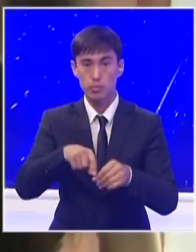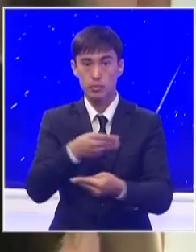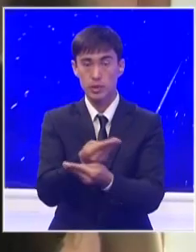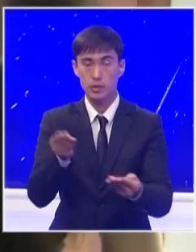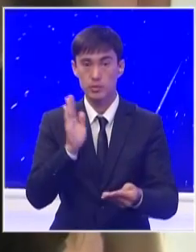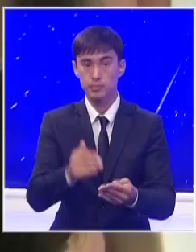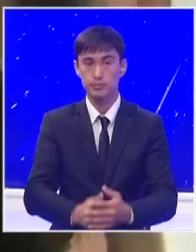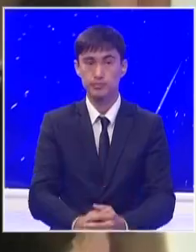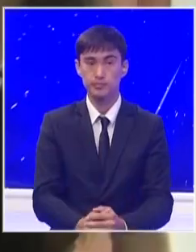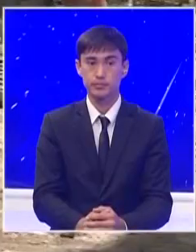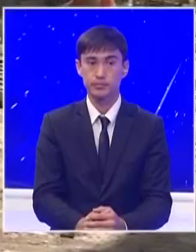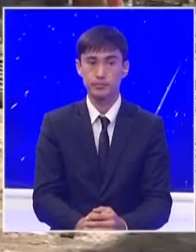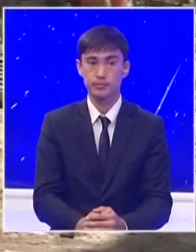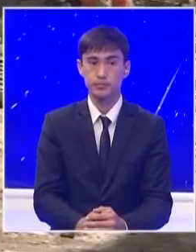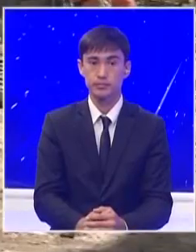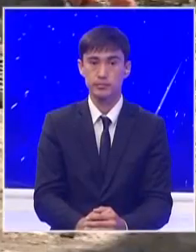берілмек.